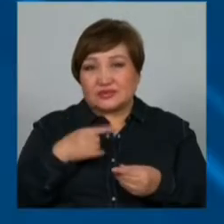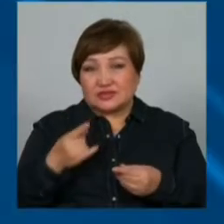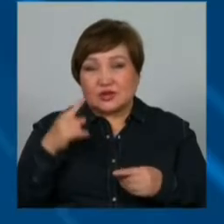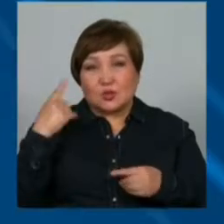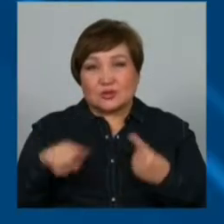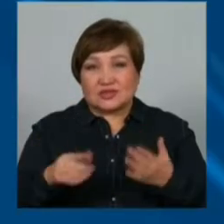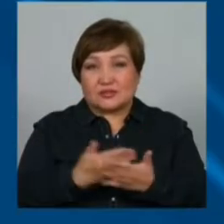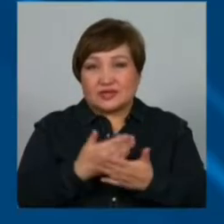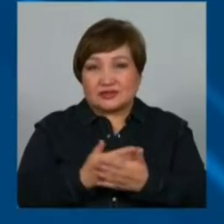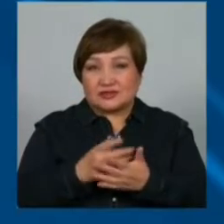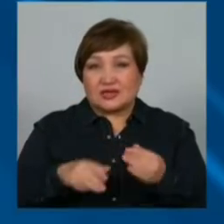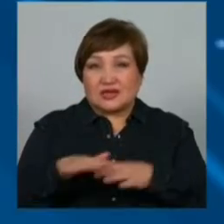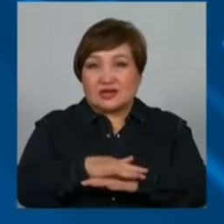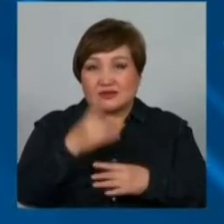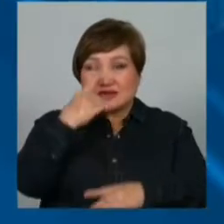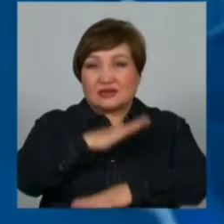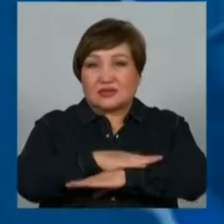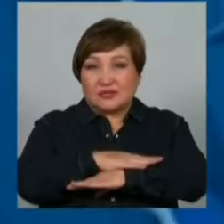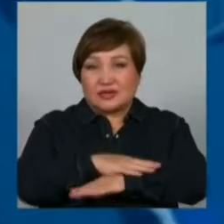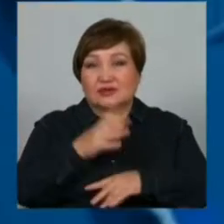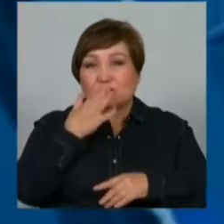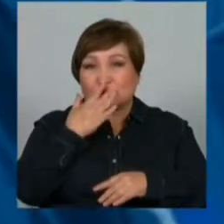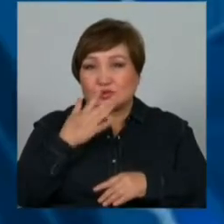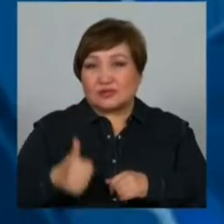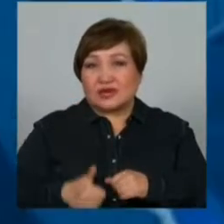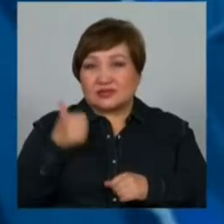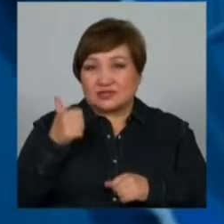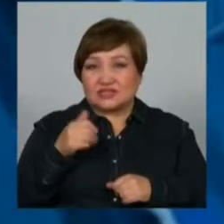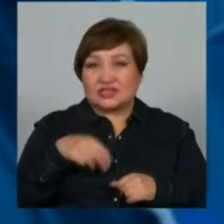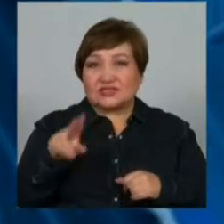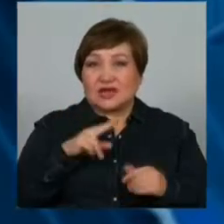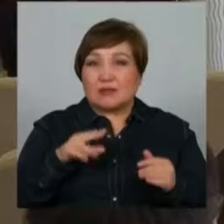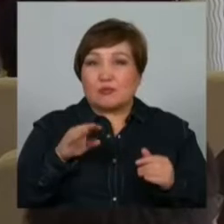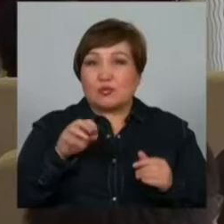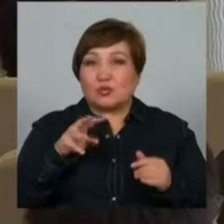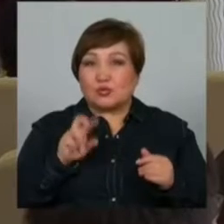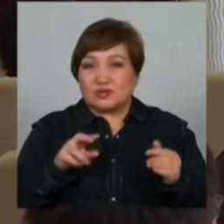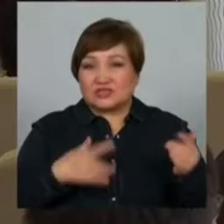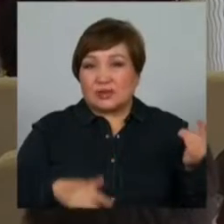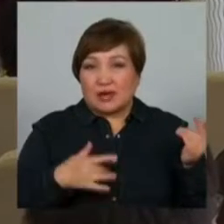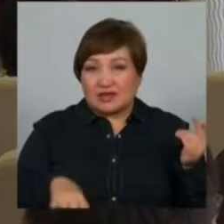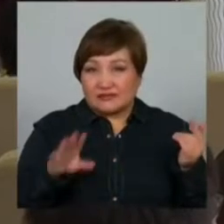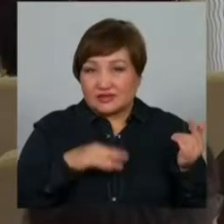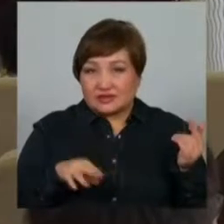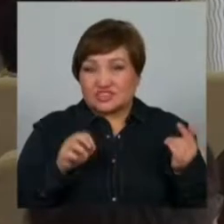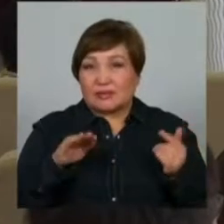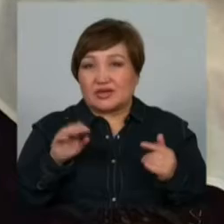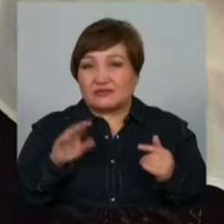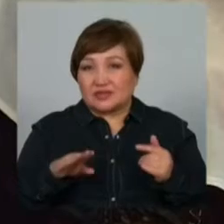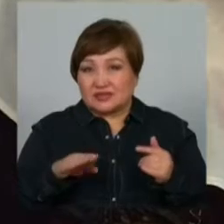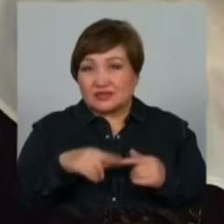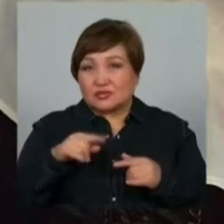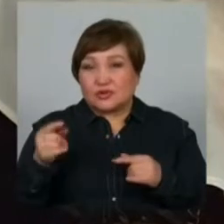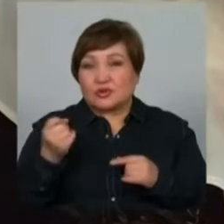Халық ақыны, ұлт мақтанышы Жамбыл Жабаевтың 175 жылдық мерейтойына орай бүгін Наурызбай ауданындағы нөмірі 203-ші